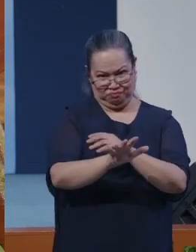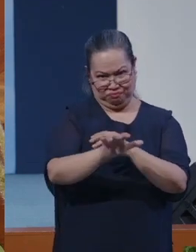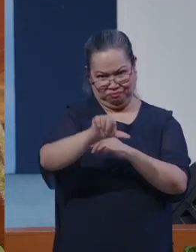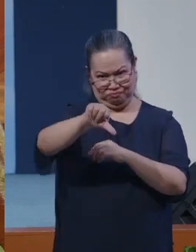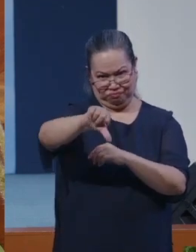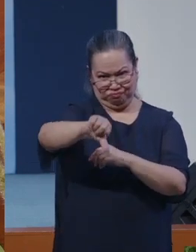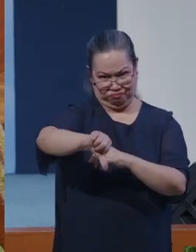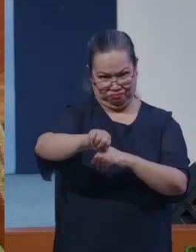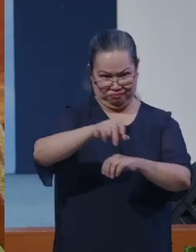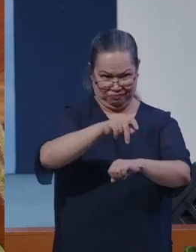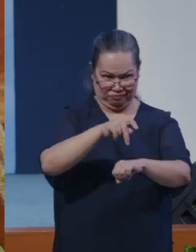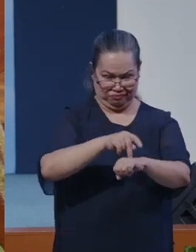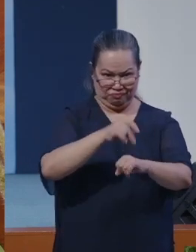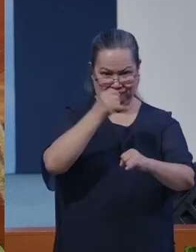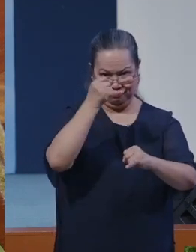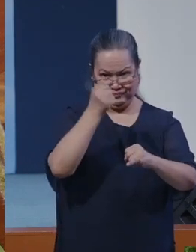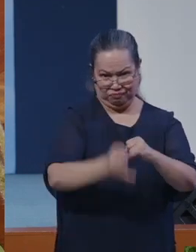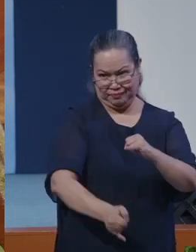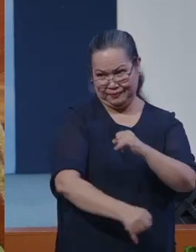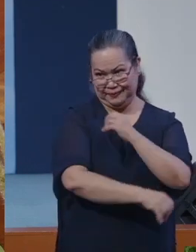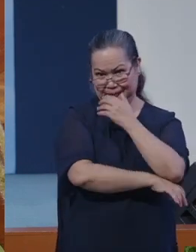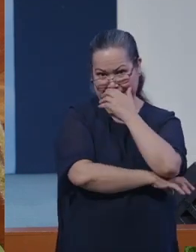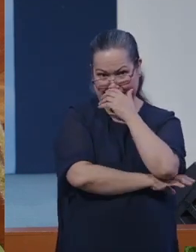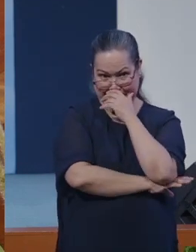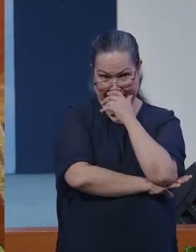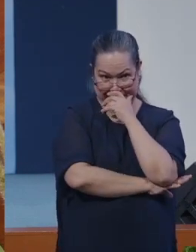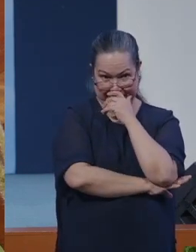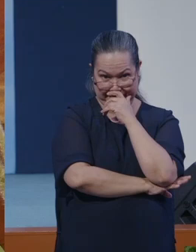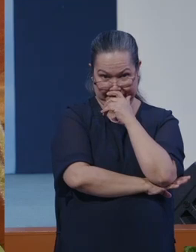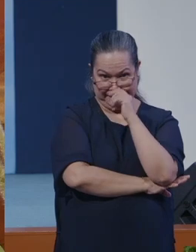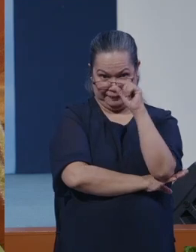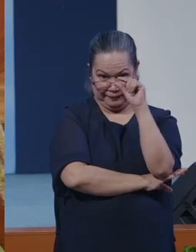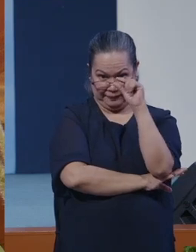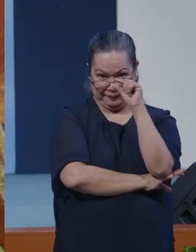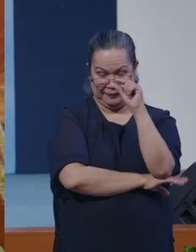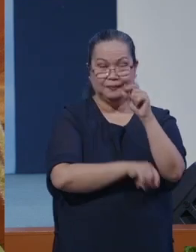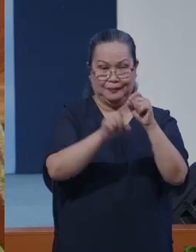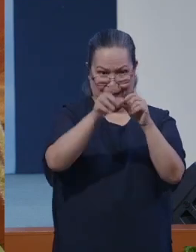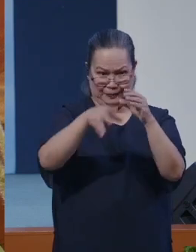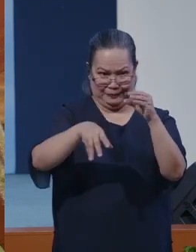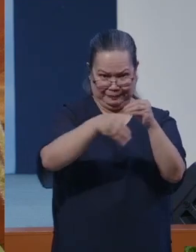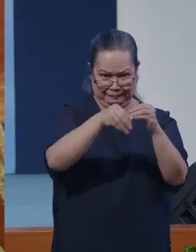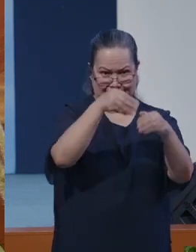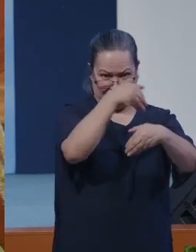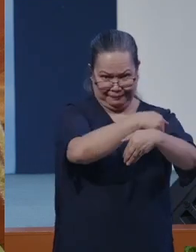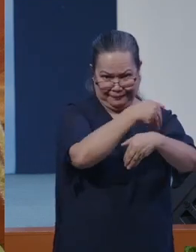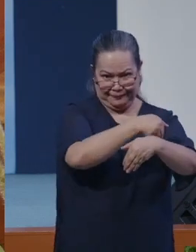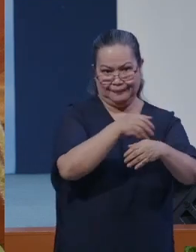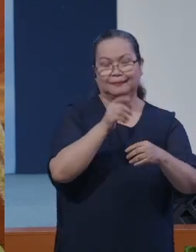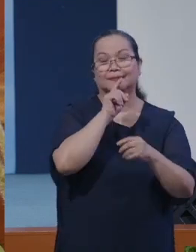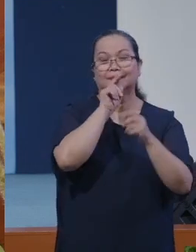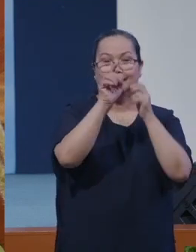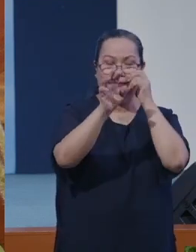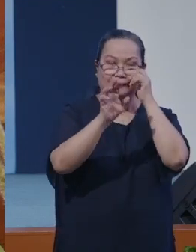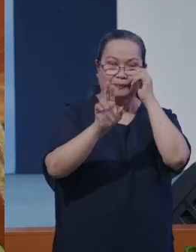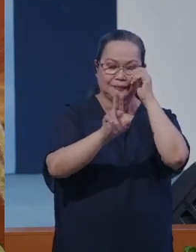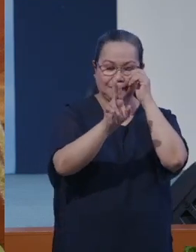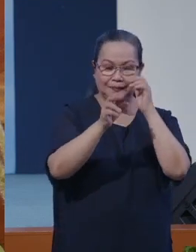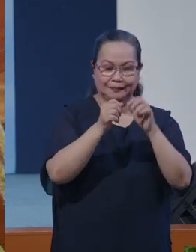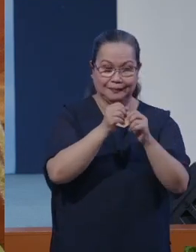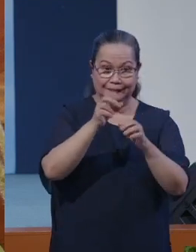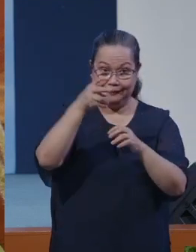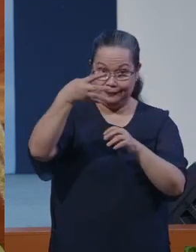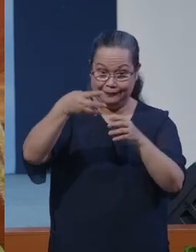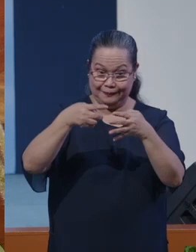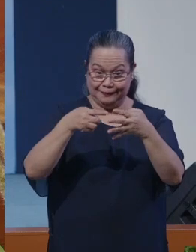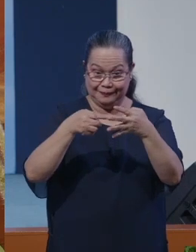The lowest national savings rate. Baguhin po natin yun. Mag-ipon po tayo.